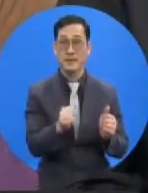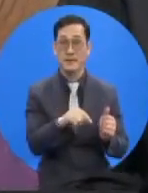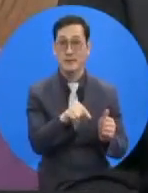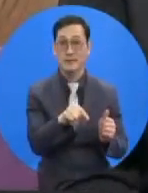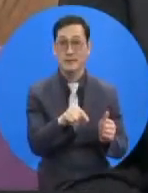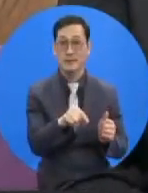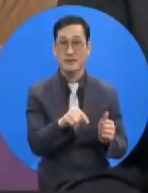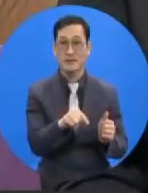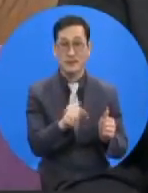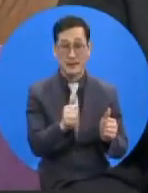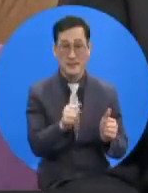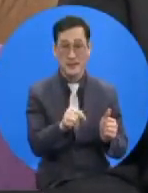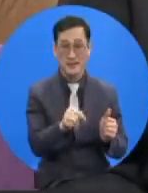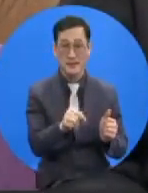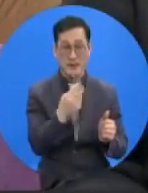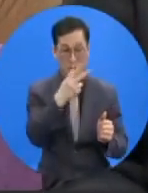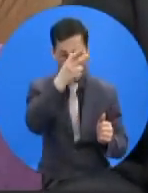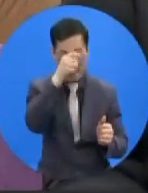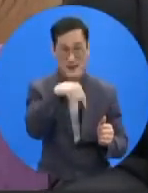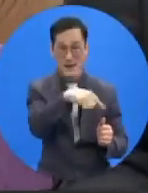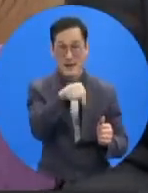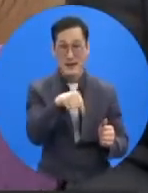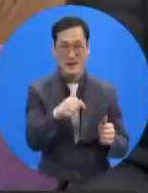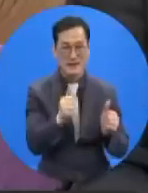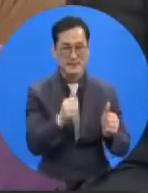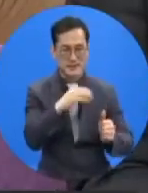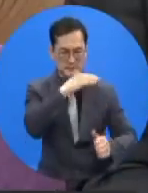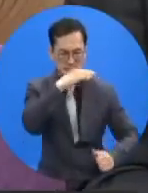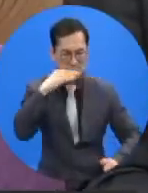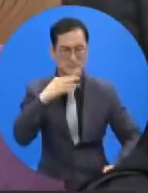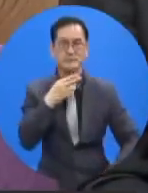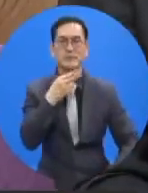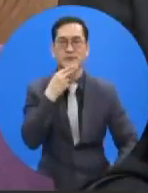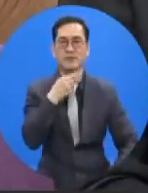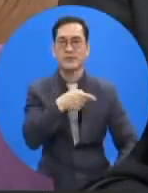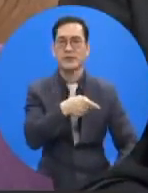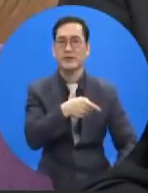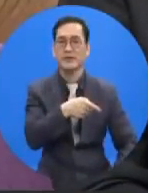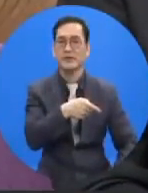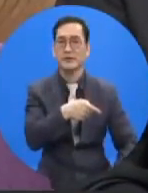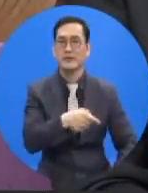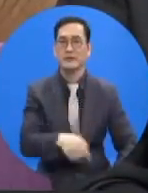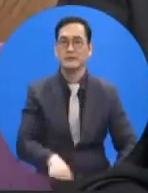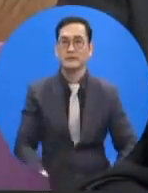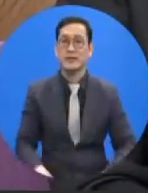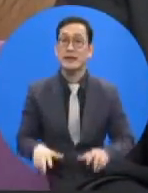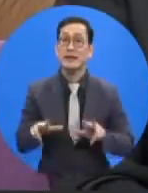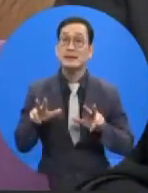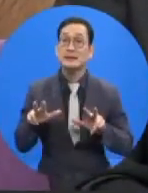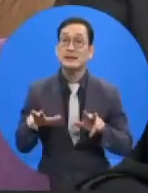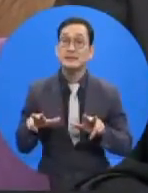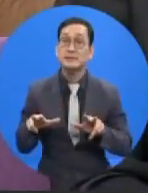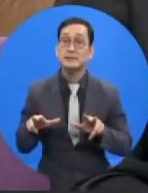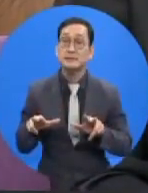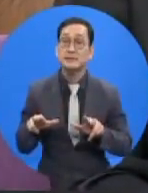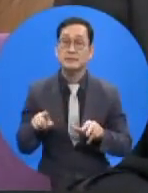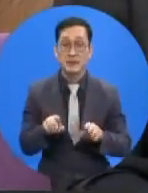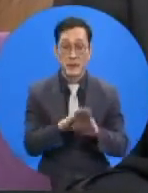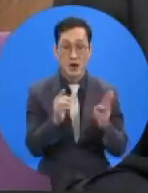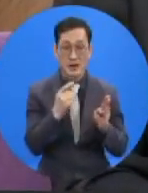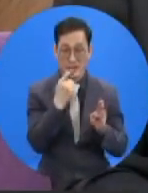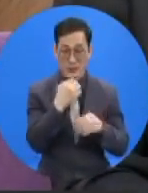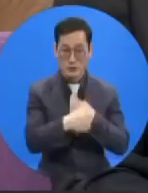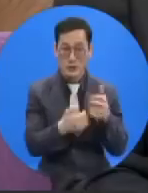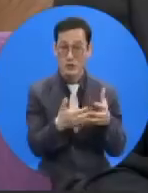했거든요. 공정하고 냉정한 재판을 못했다. 정치적으로 기울였다. 지금 문제가 뭐냐면 열린민주당이